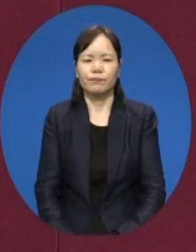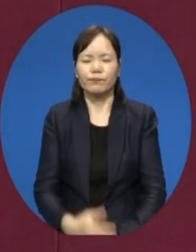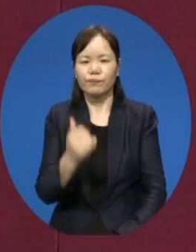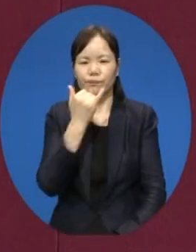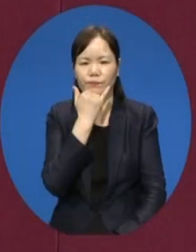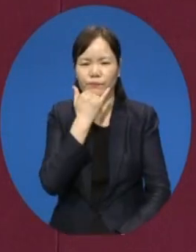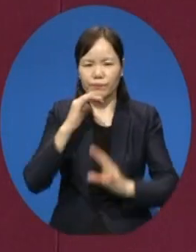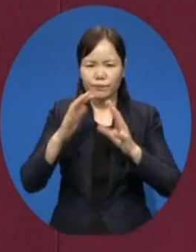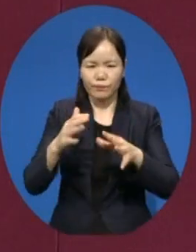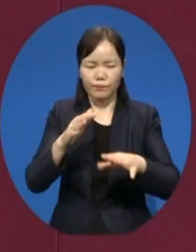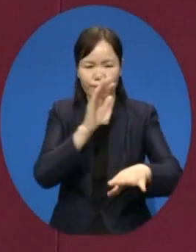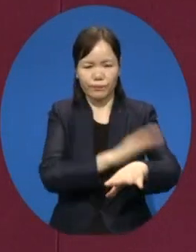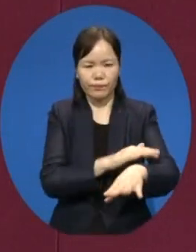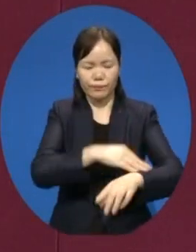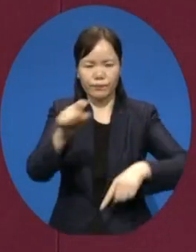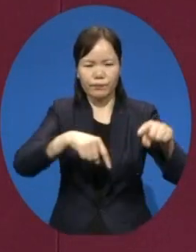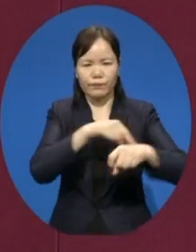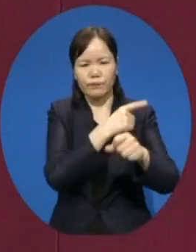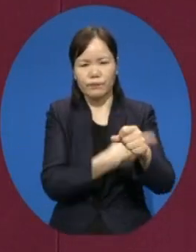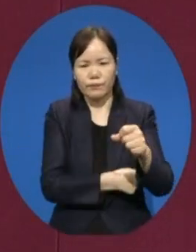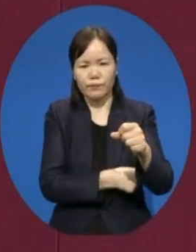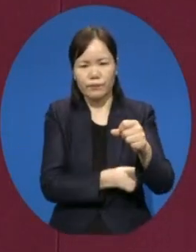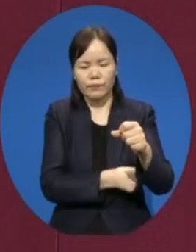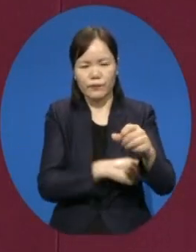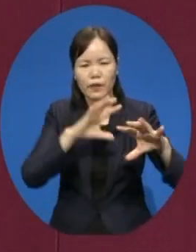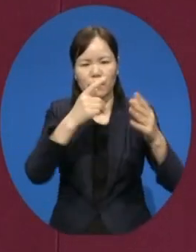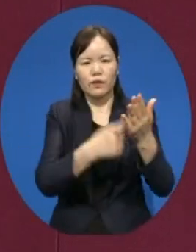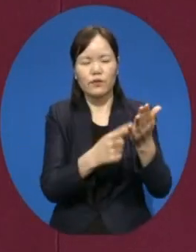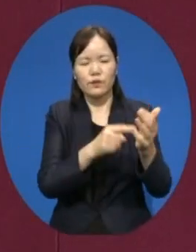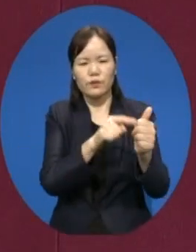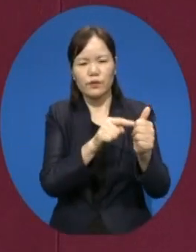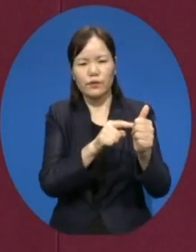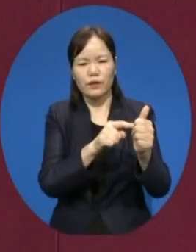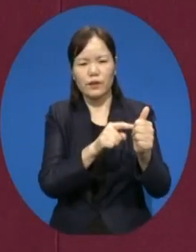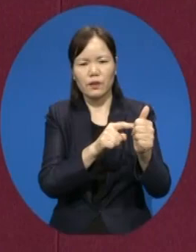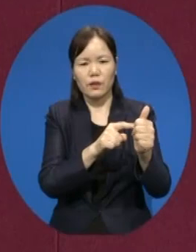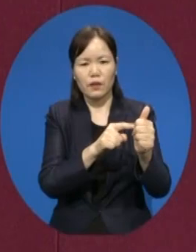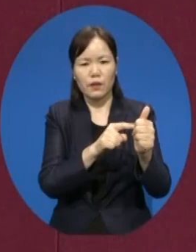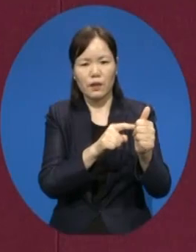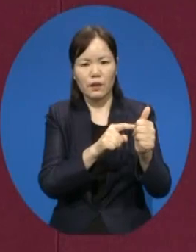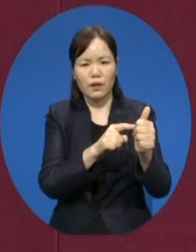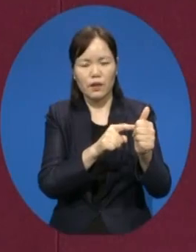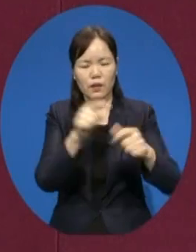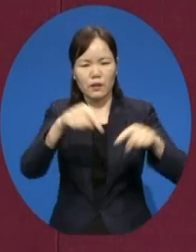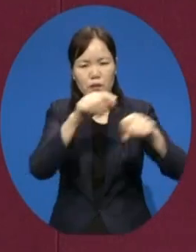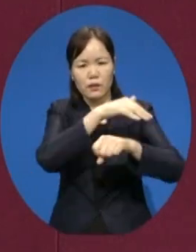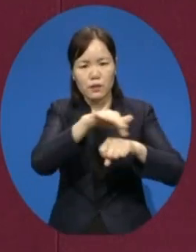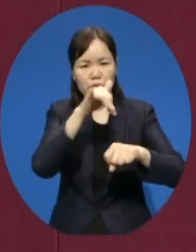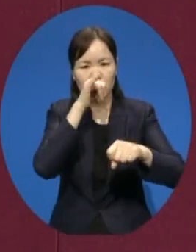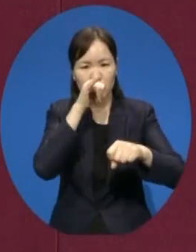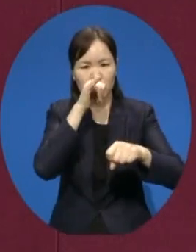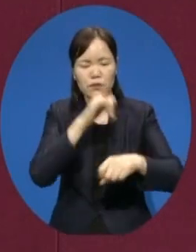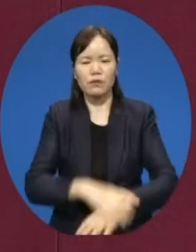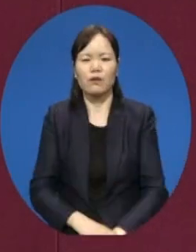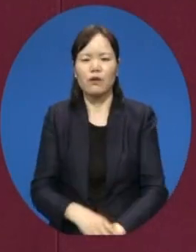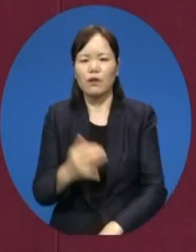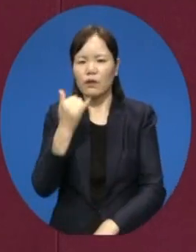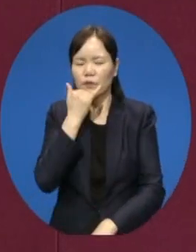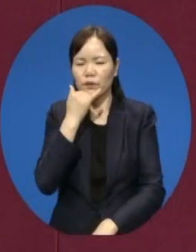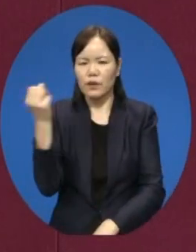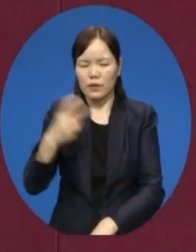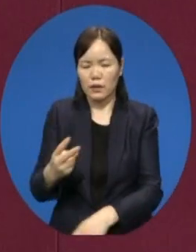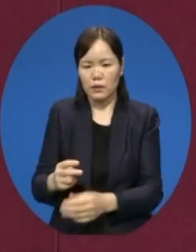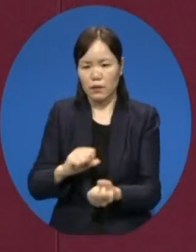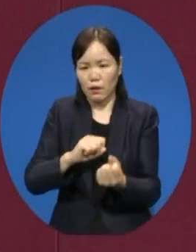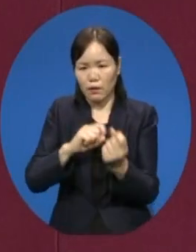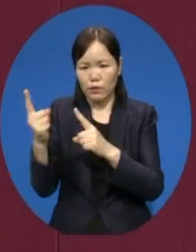독일의 좌파 정권 슈레더 총리 하르츠 개혁을 했습니다. 우파 정책이었습니다. 독일을 다시